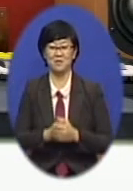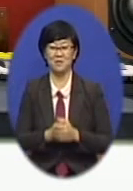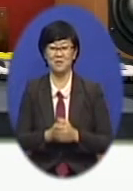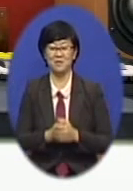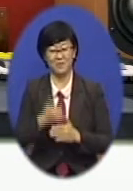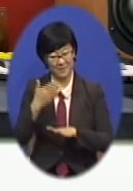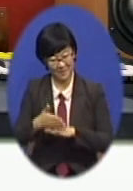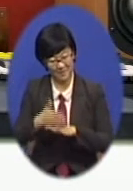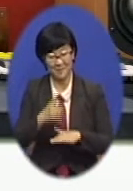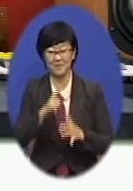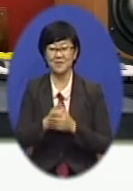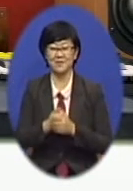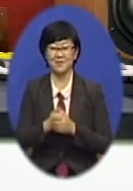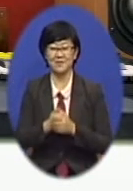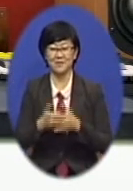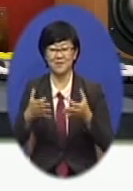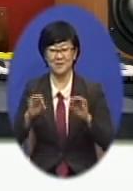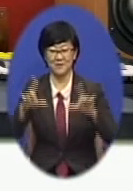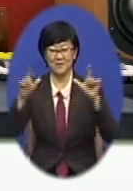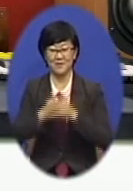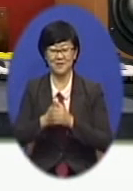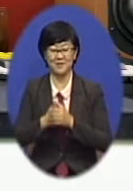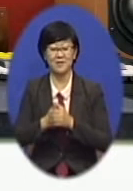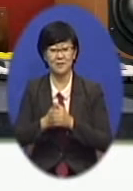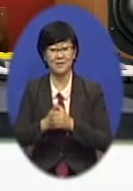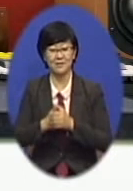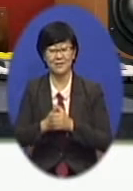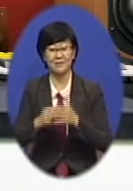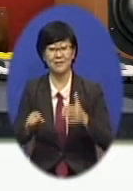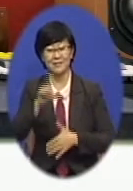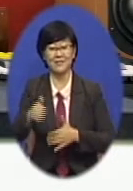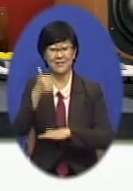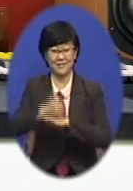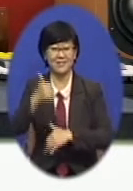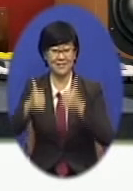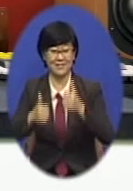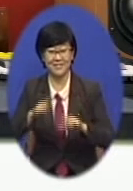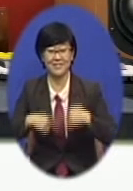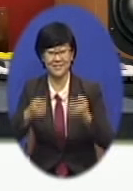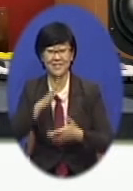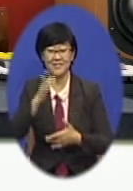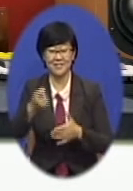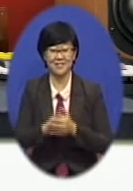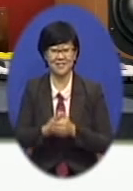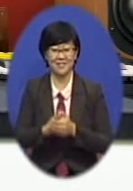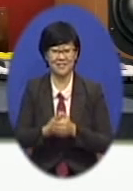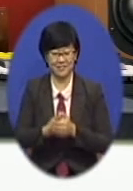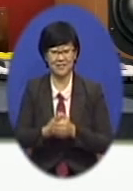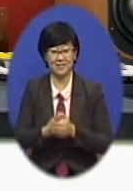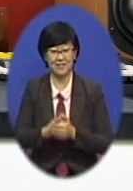아우, 고맙습니다. 이제 금요일 날 너무 예뻐요. 네. 예, 금요일 날 월말 결선이 있어요. 네. 월말